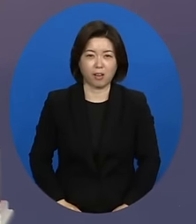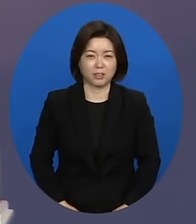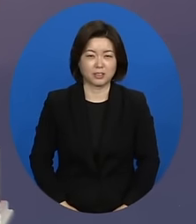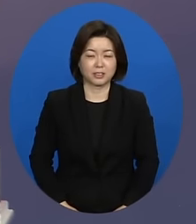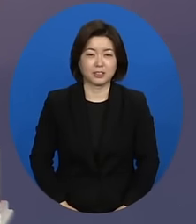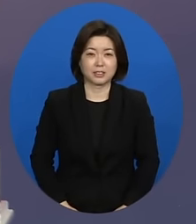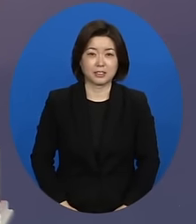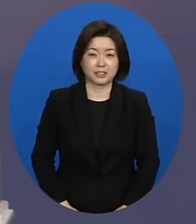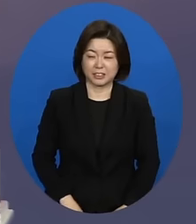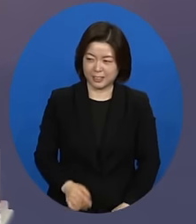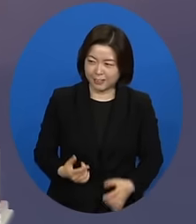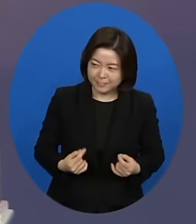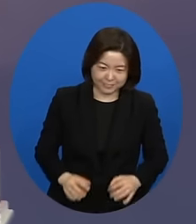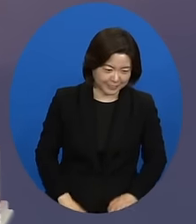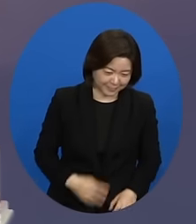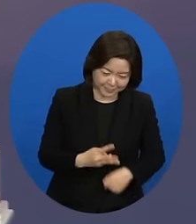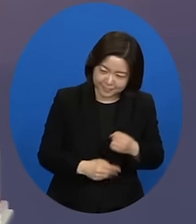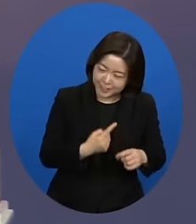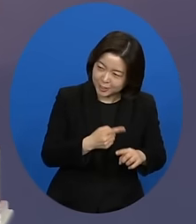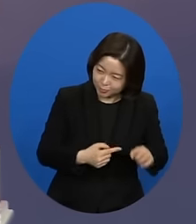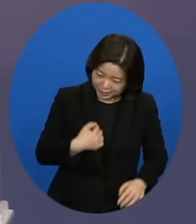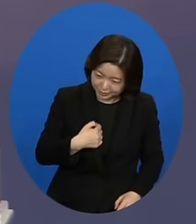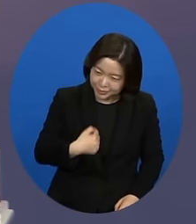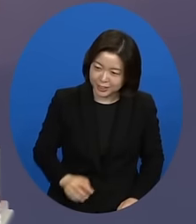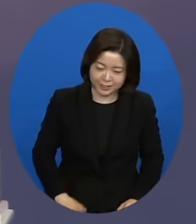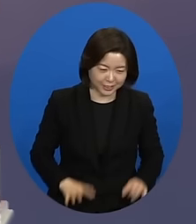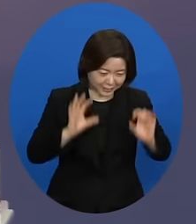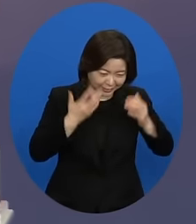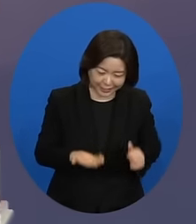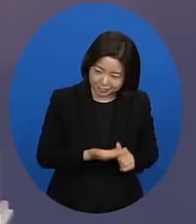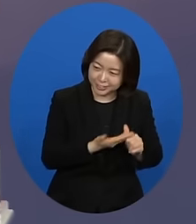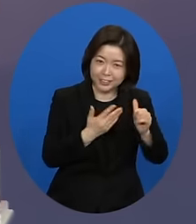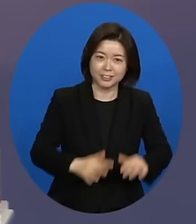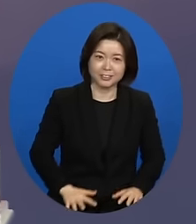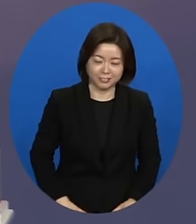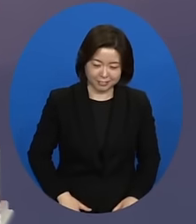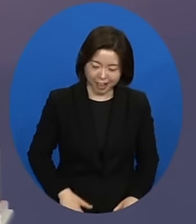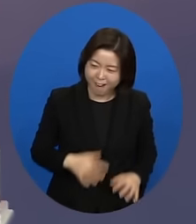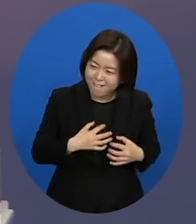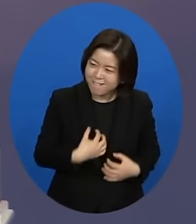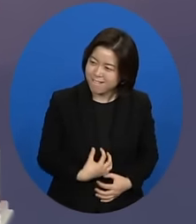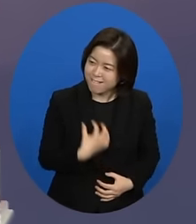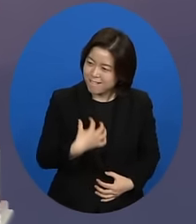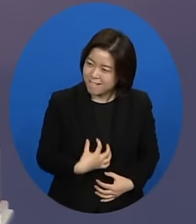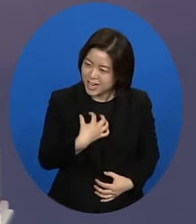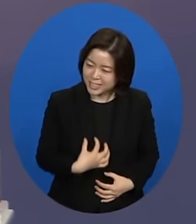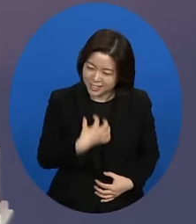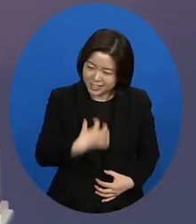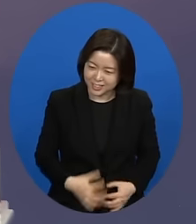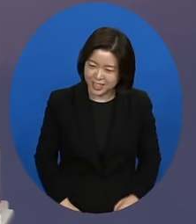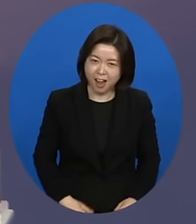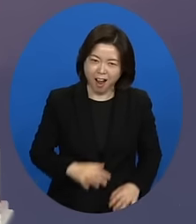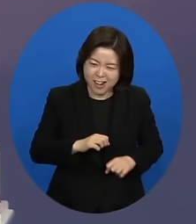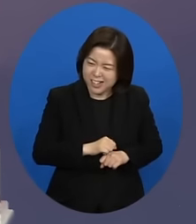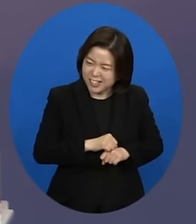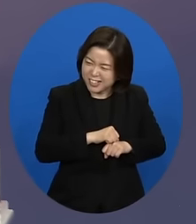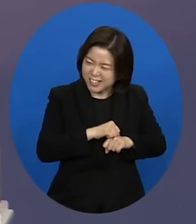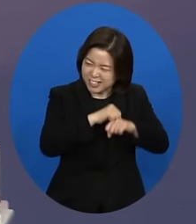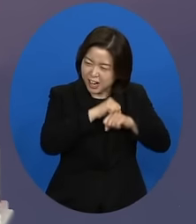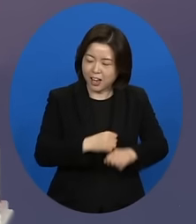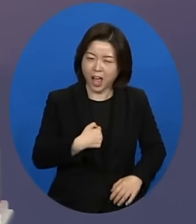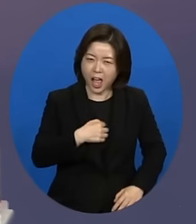지금 그러지 않아도 이제 3년 반 동안 애들 키우느라고 여기 쌓여있는 그 무엇.